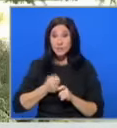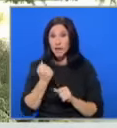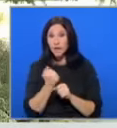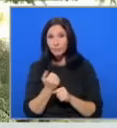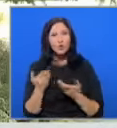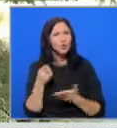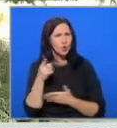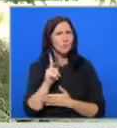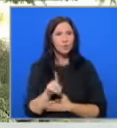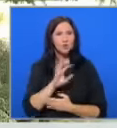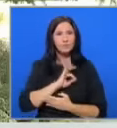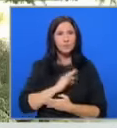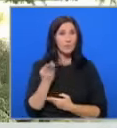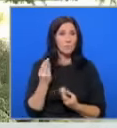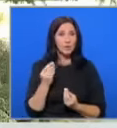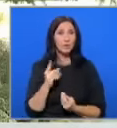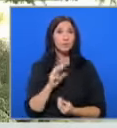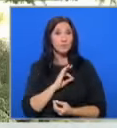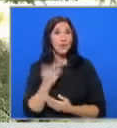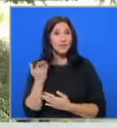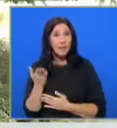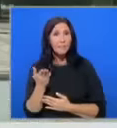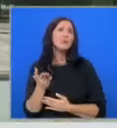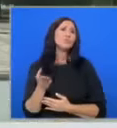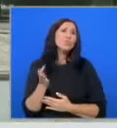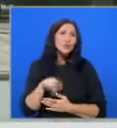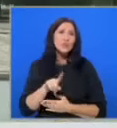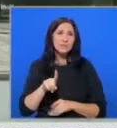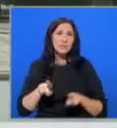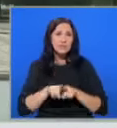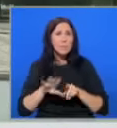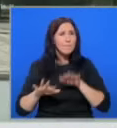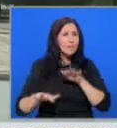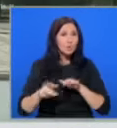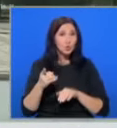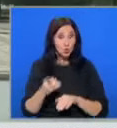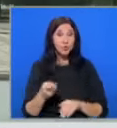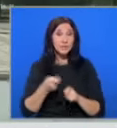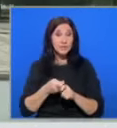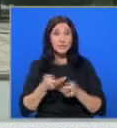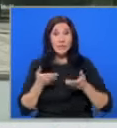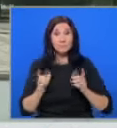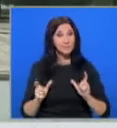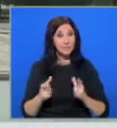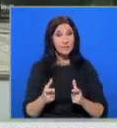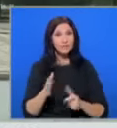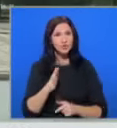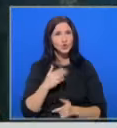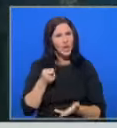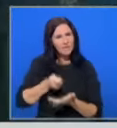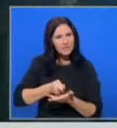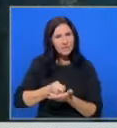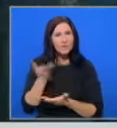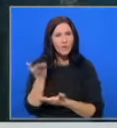работа, където той да може да изкарва тези пари, които изкарва там, или дори да не са същите, приблизително. Той ще създаде семейство, ще инвестира